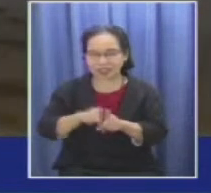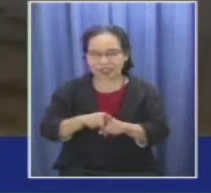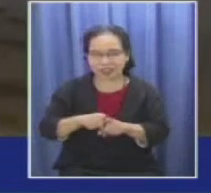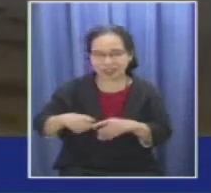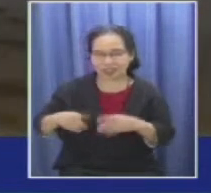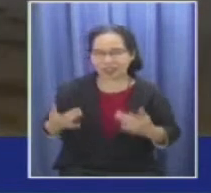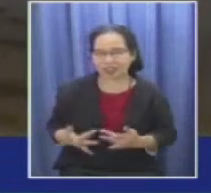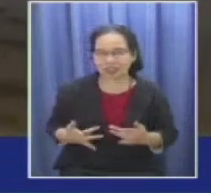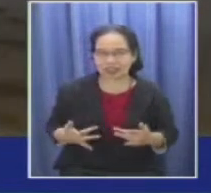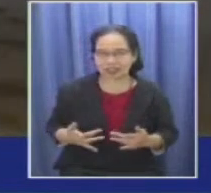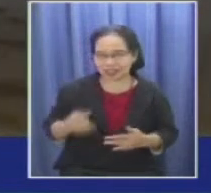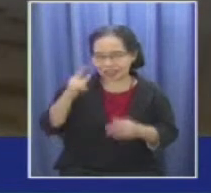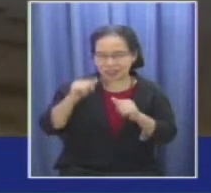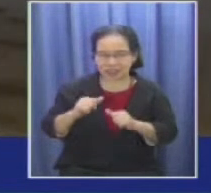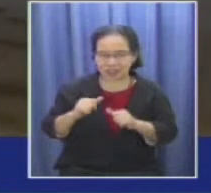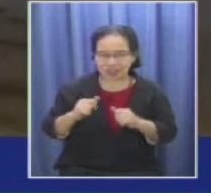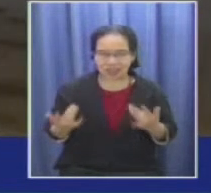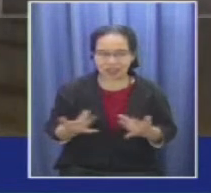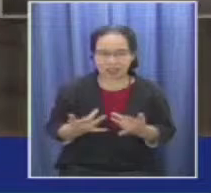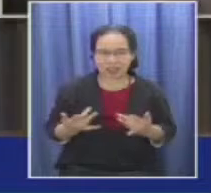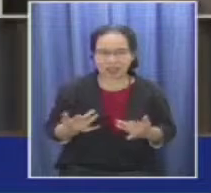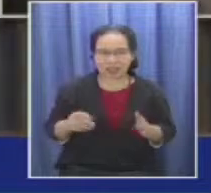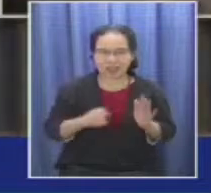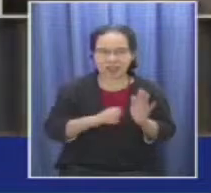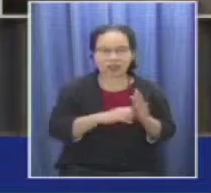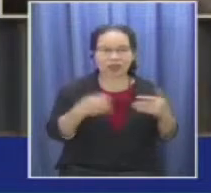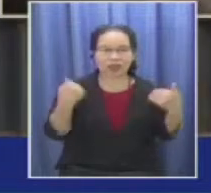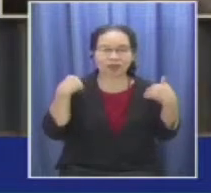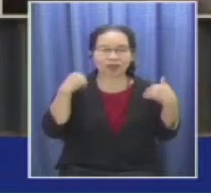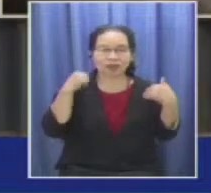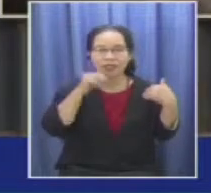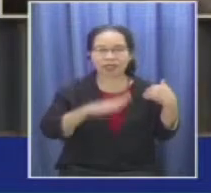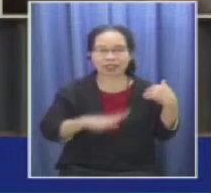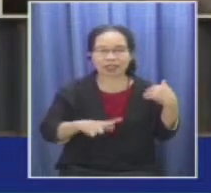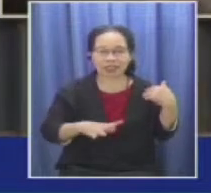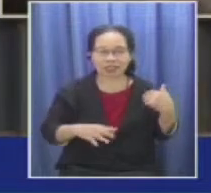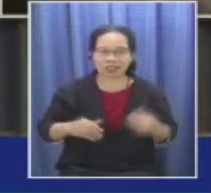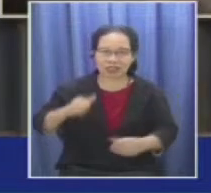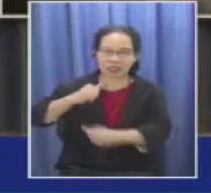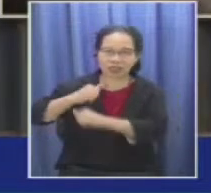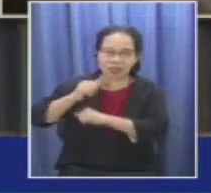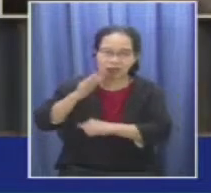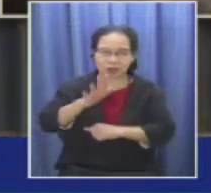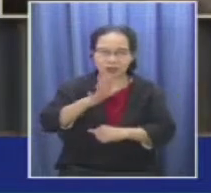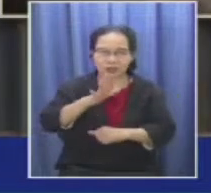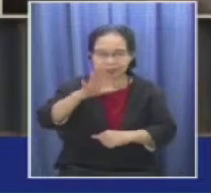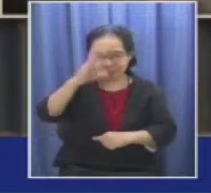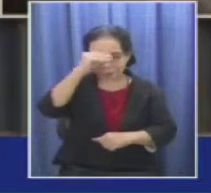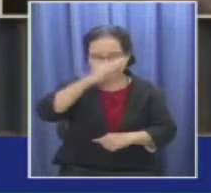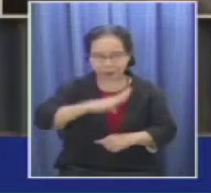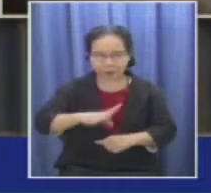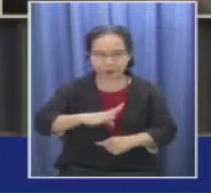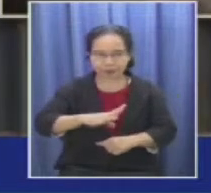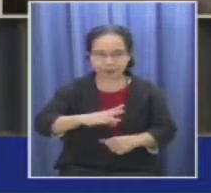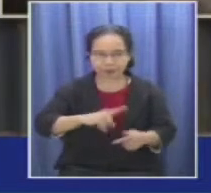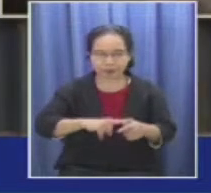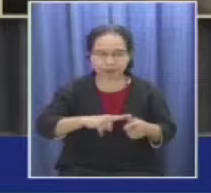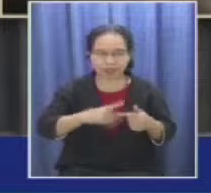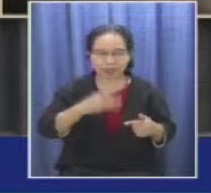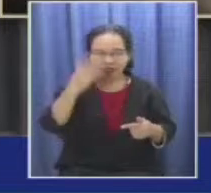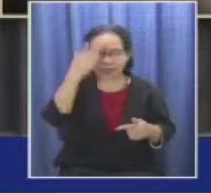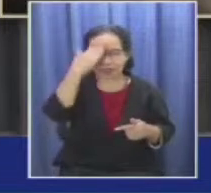ang nasa puso niya para taboni oyeta odi obi opetacha odi mo de mon katacha basem